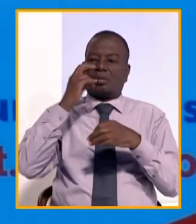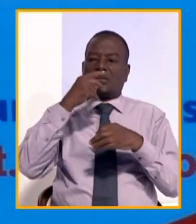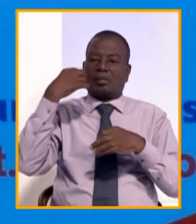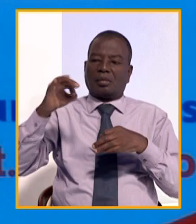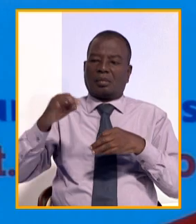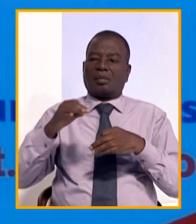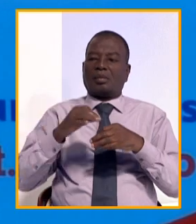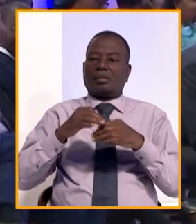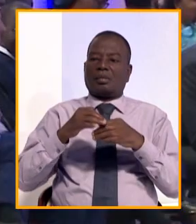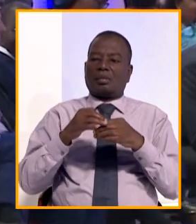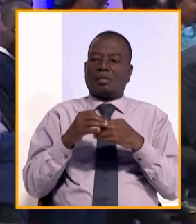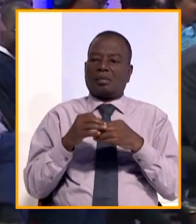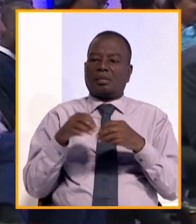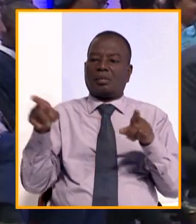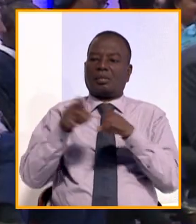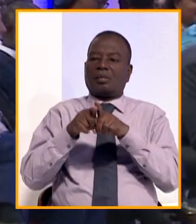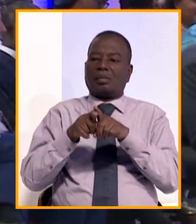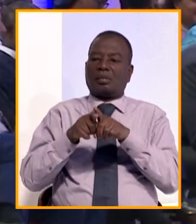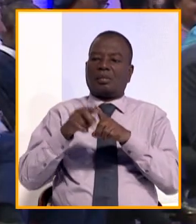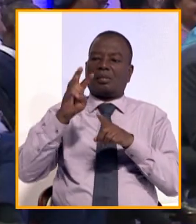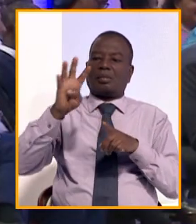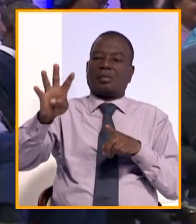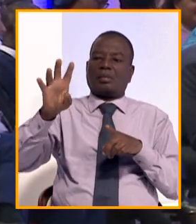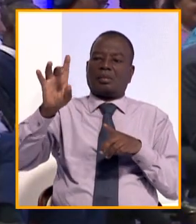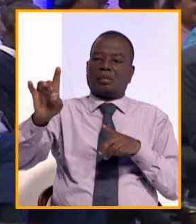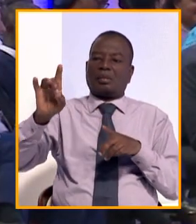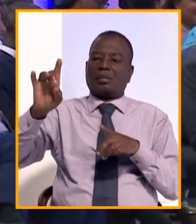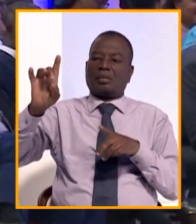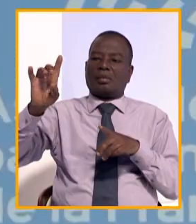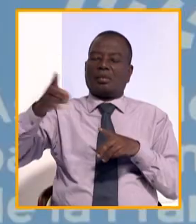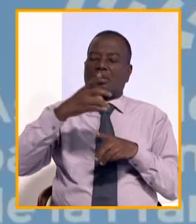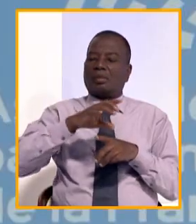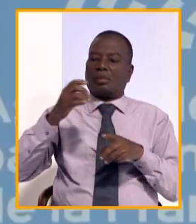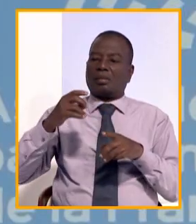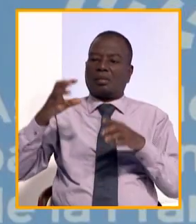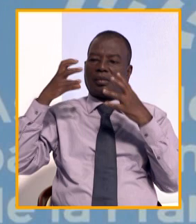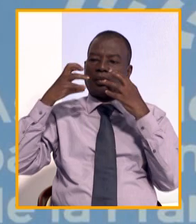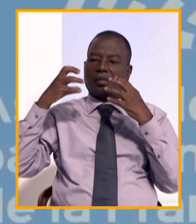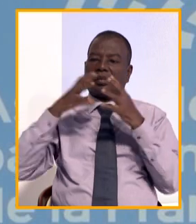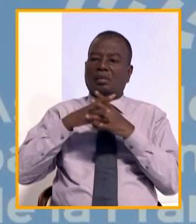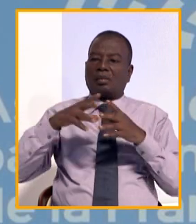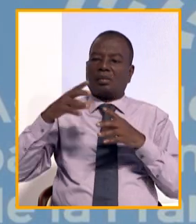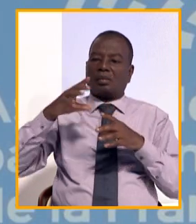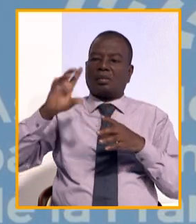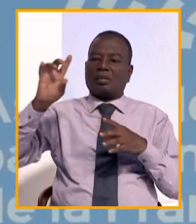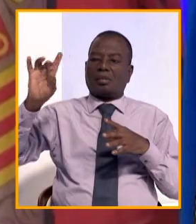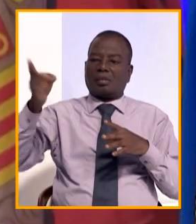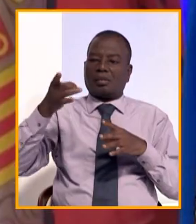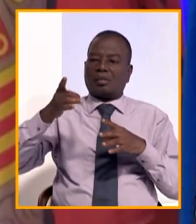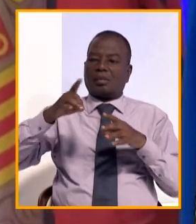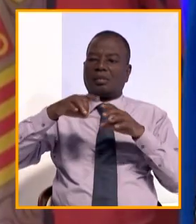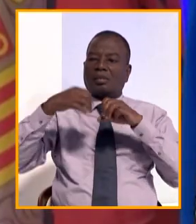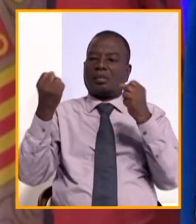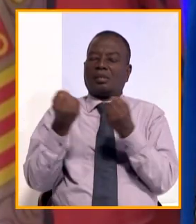Maroc, tenue en juin. Également à la 47e session de l'APF au Rwanda dans le mois de juillet. Puis à la 8e Assemblée générale